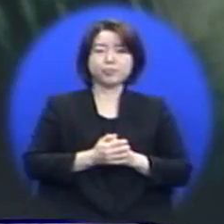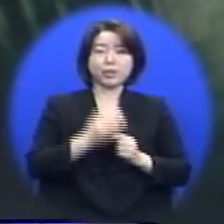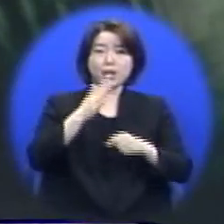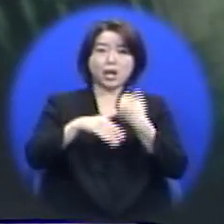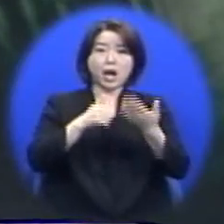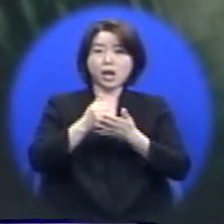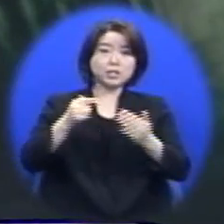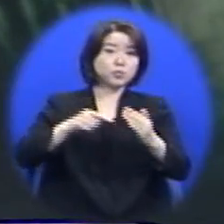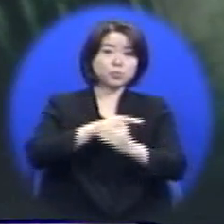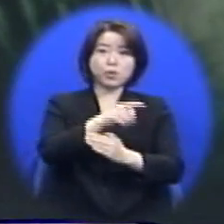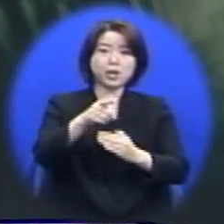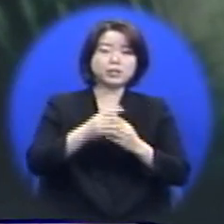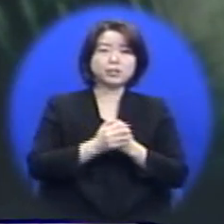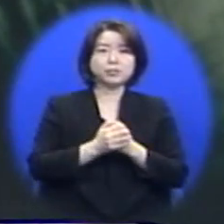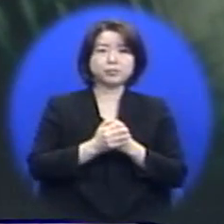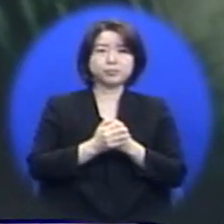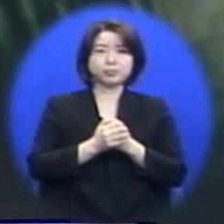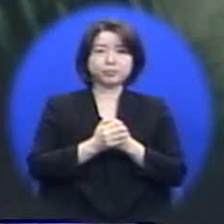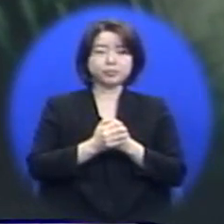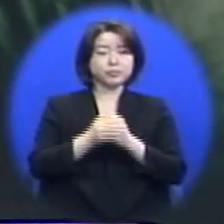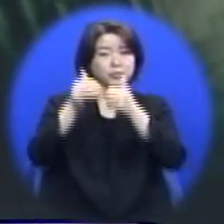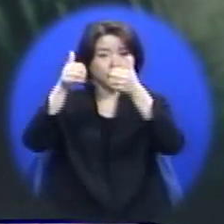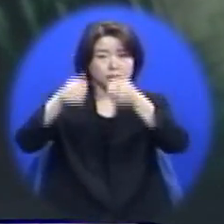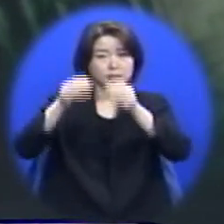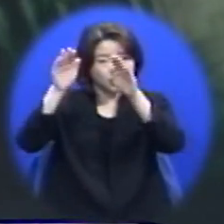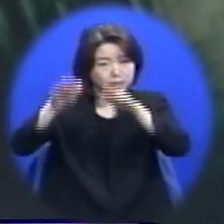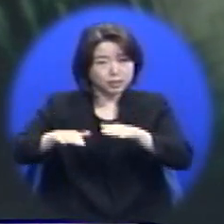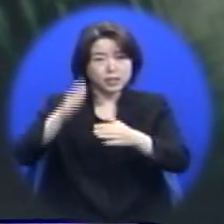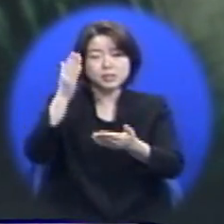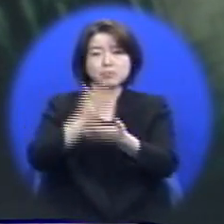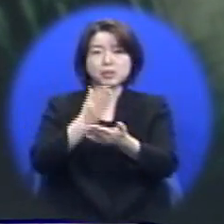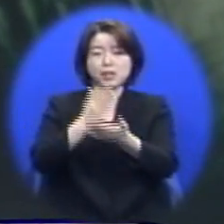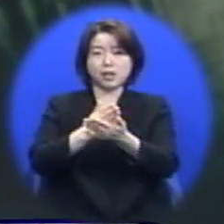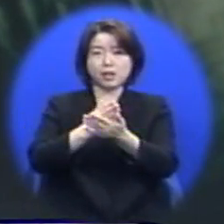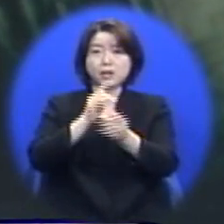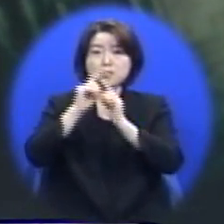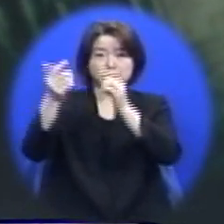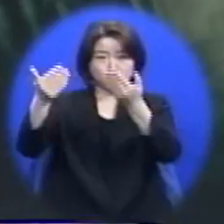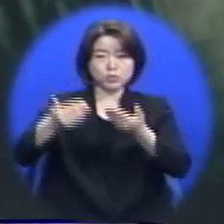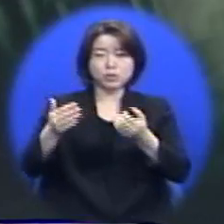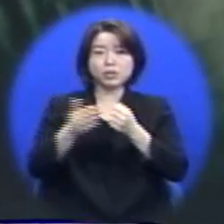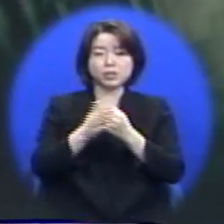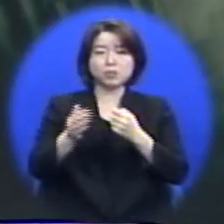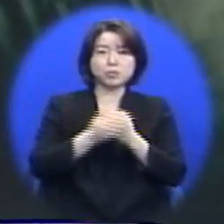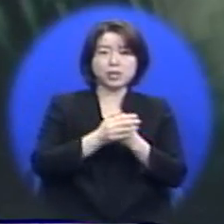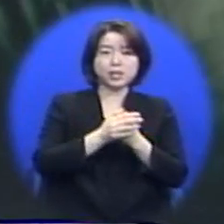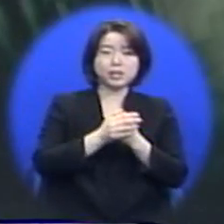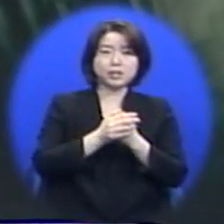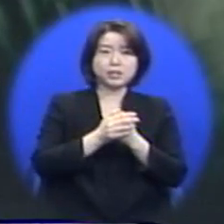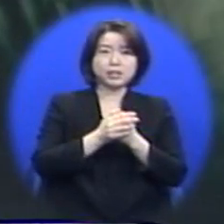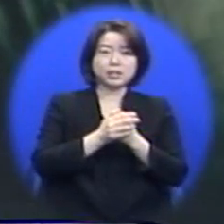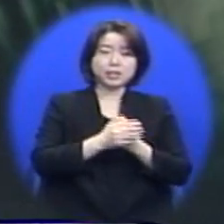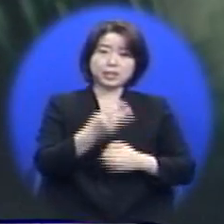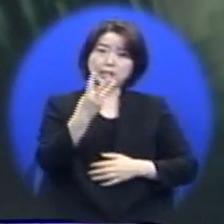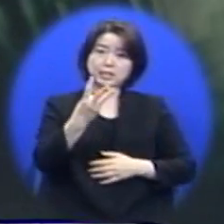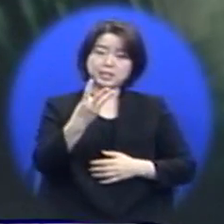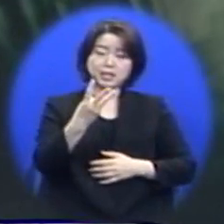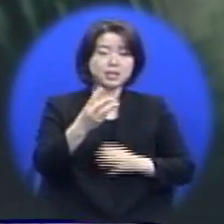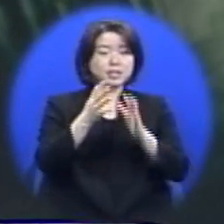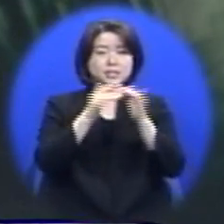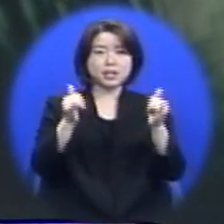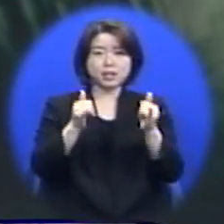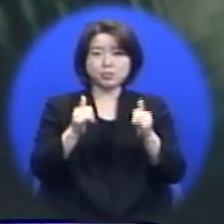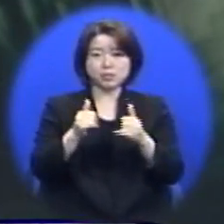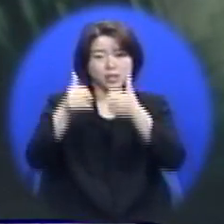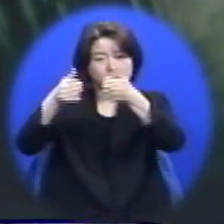하나님 외에는 절하지 말라고 말씀하셨기에 사드락 메삭 아벳느고는